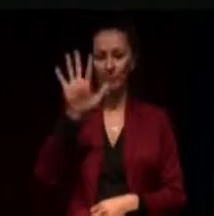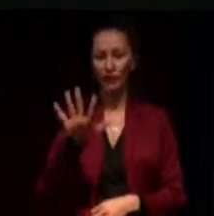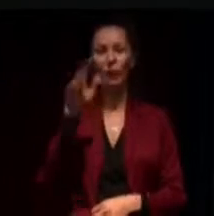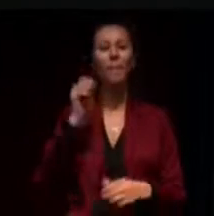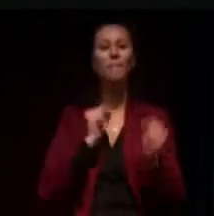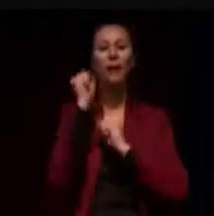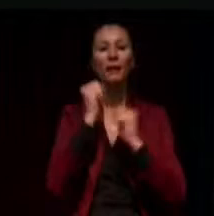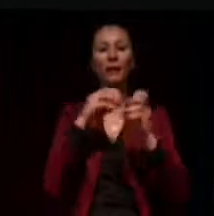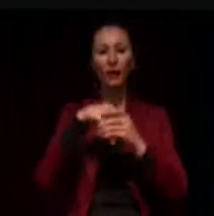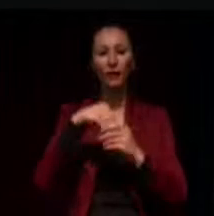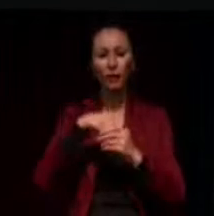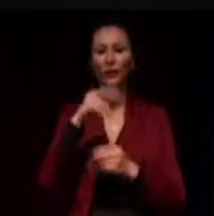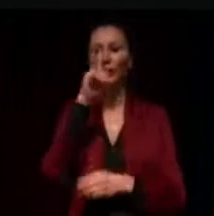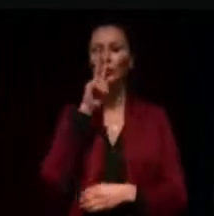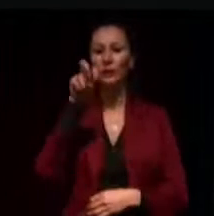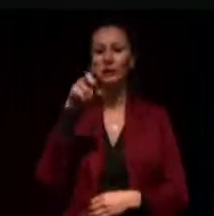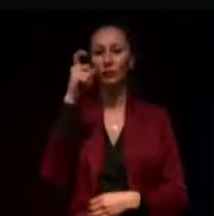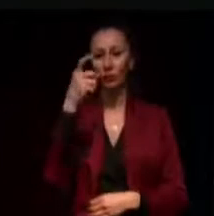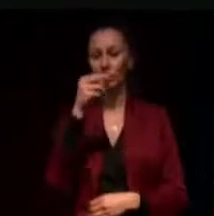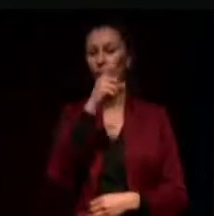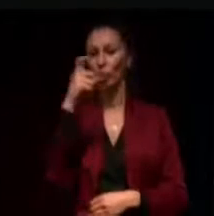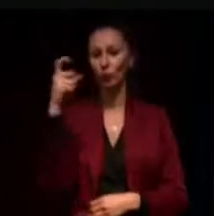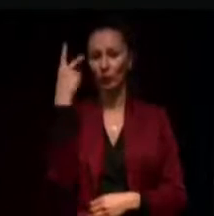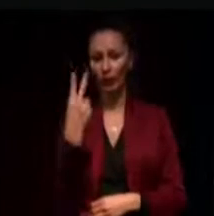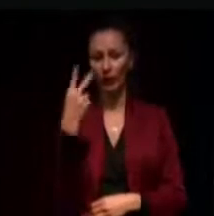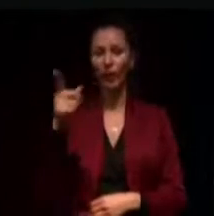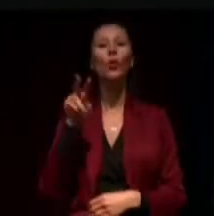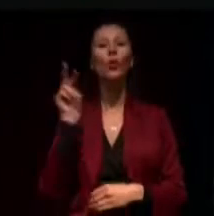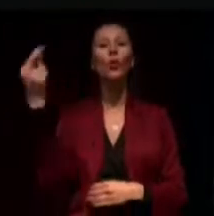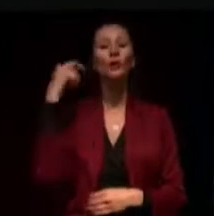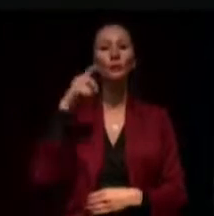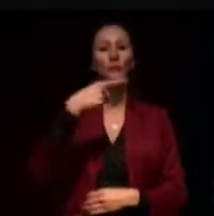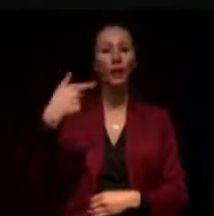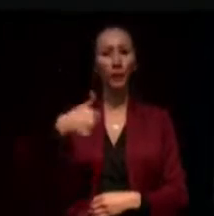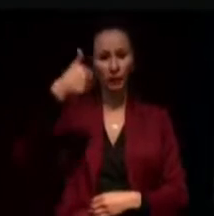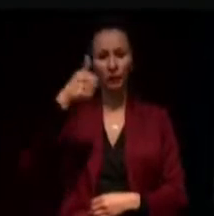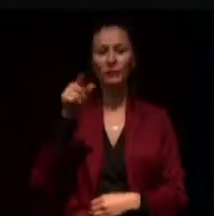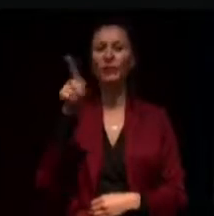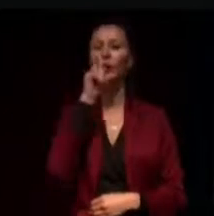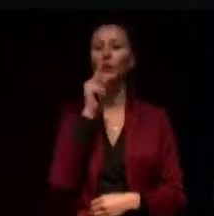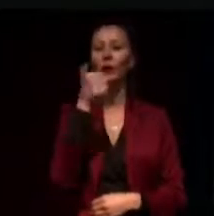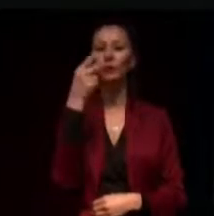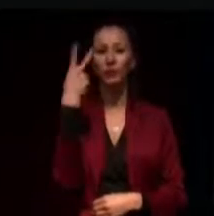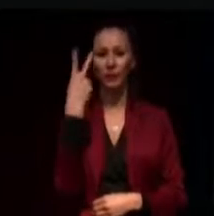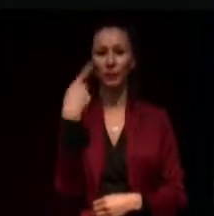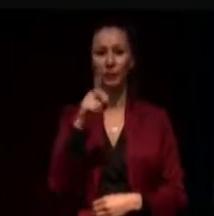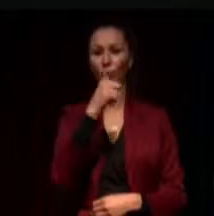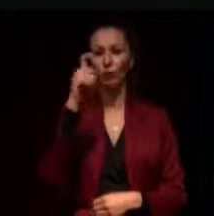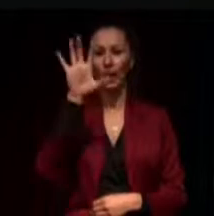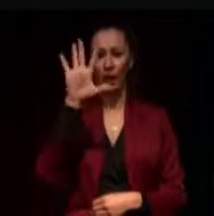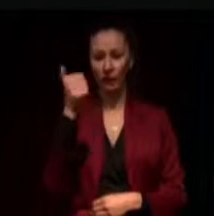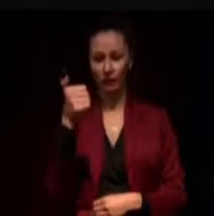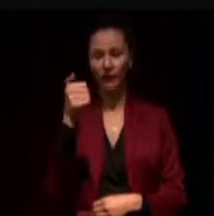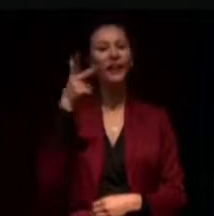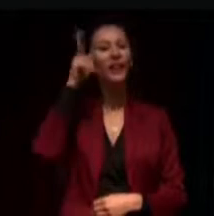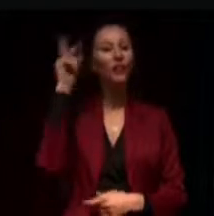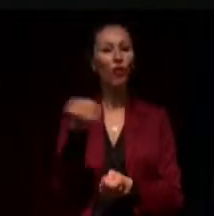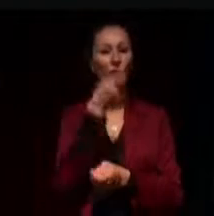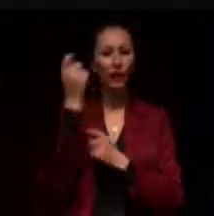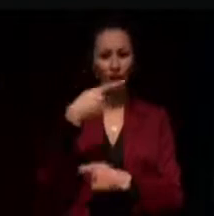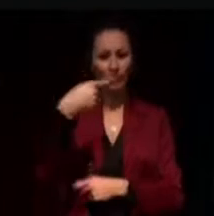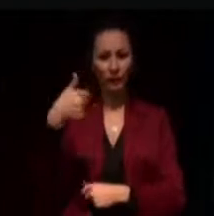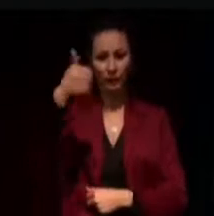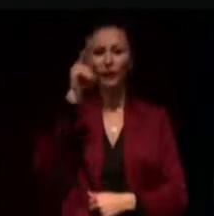310.885.000, Makine ve İkmal 289.902.000, Ulaşım Daire Başkanlığı 262.956.000, İtfaiye